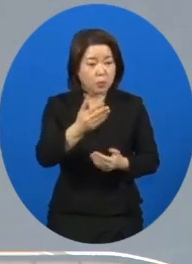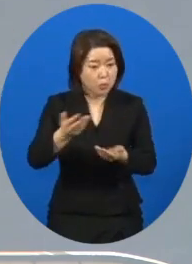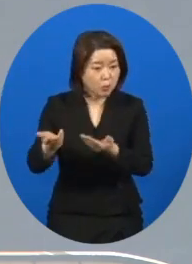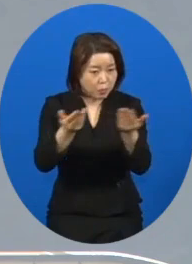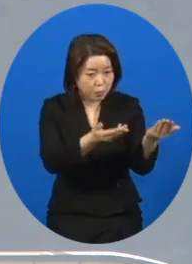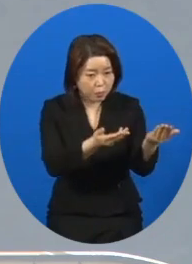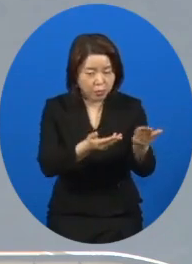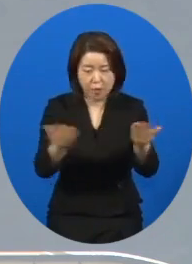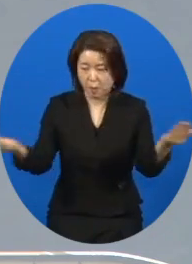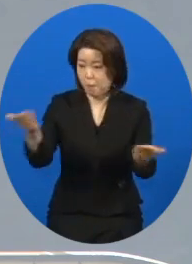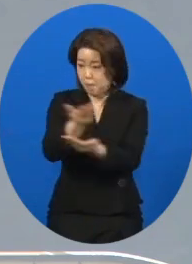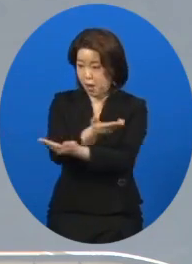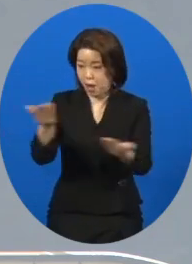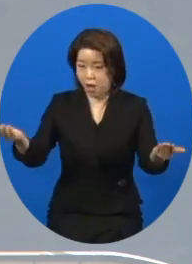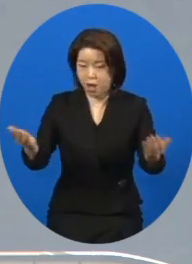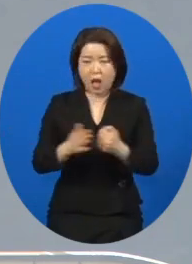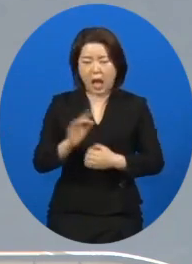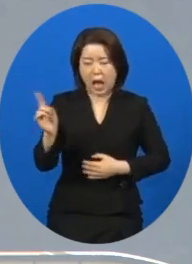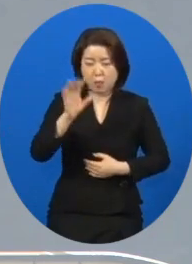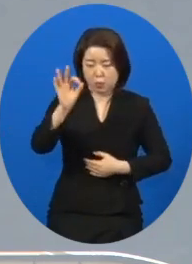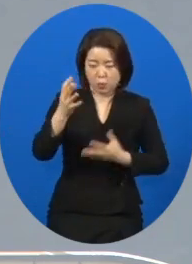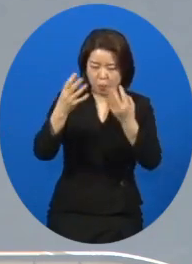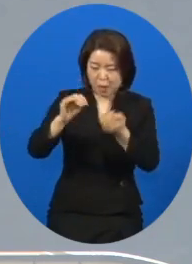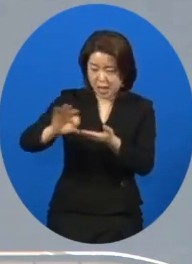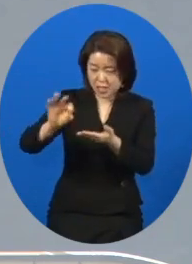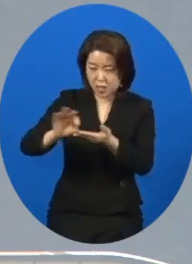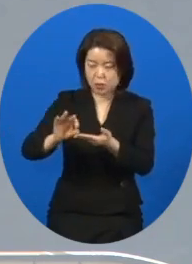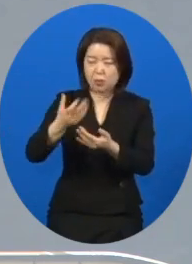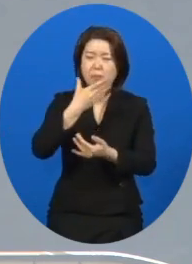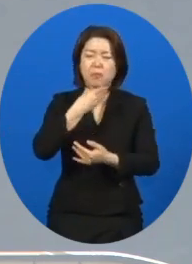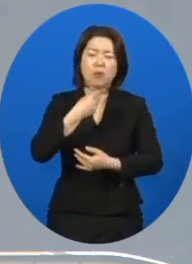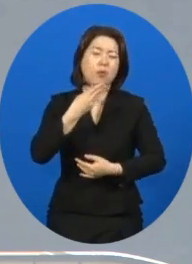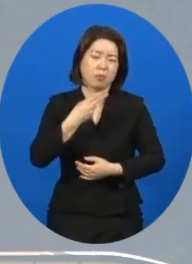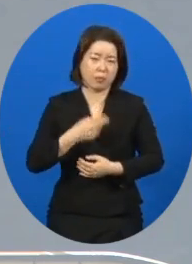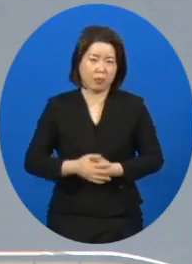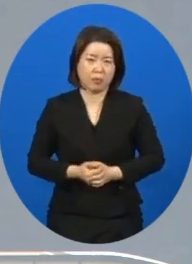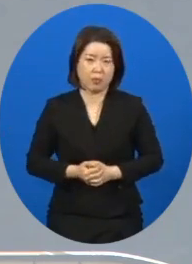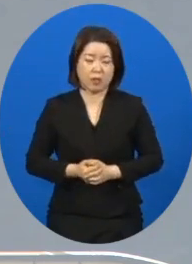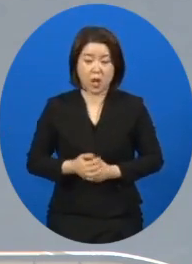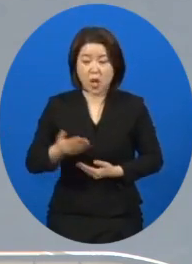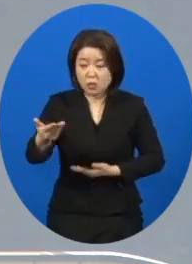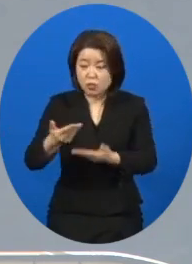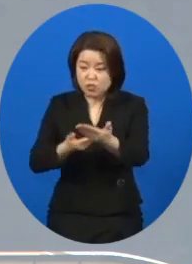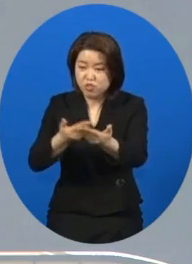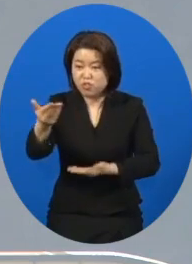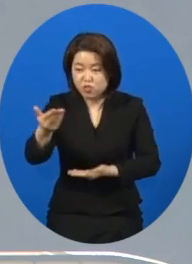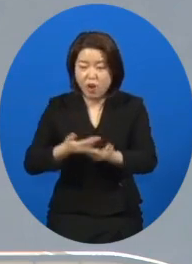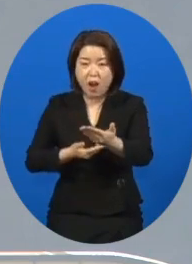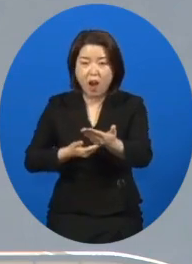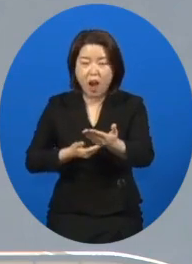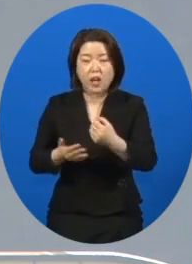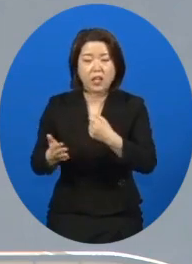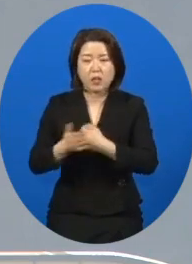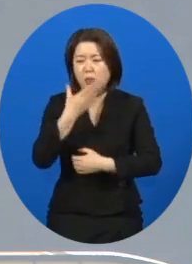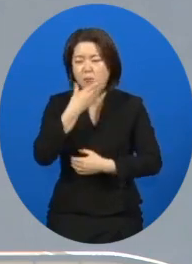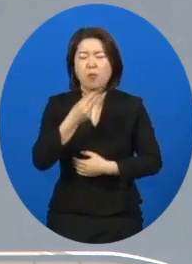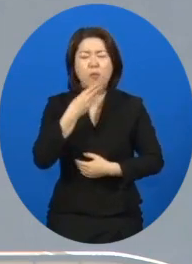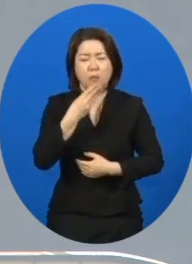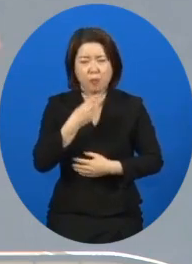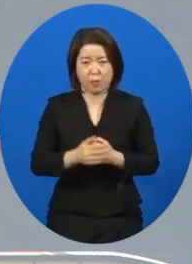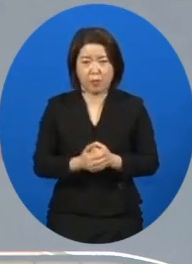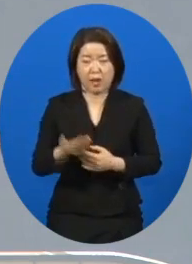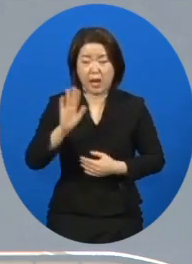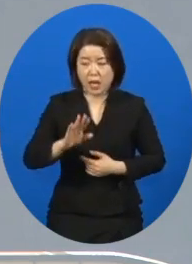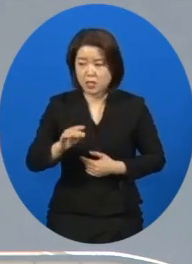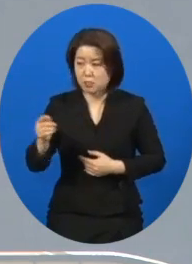이런 관계는 아무리 돈을 많이 써도 복이 없어요. 주고받는 관계니까. 그런데